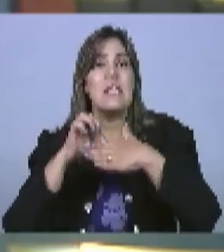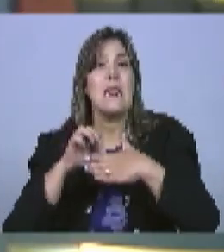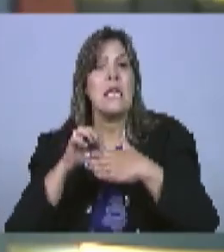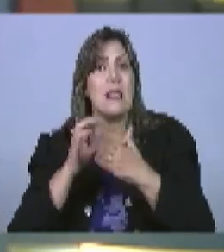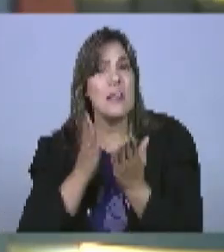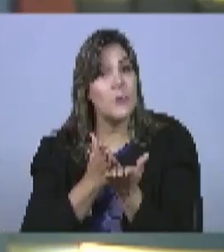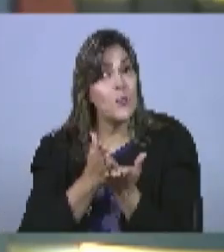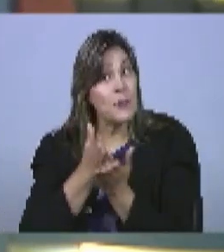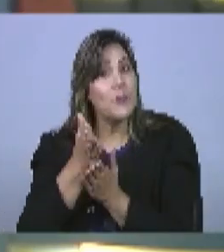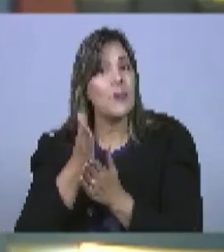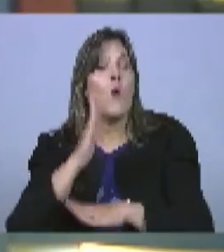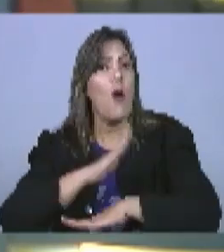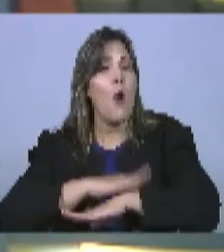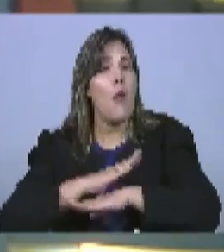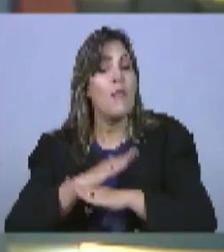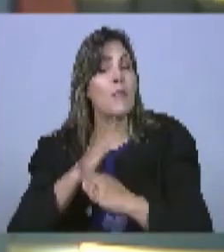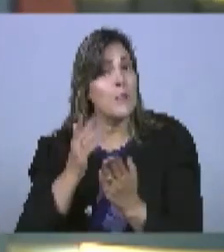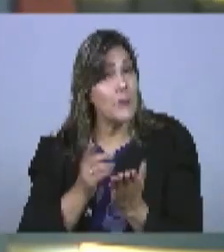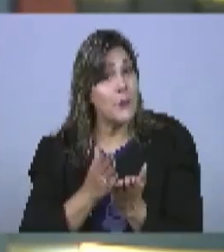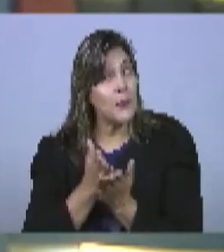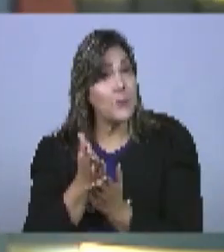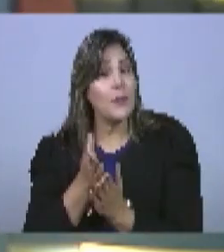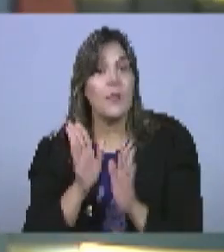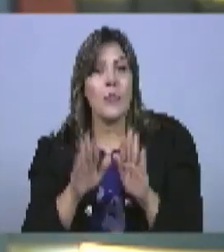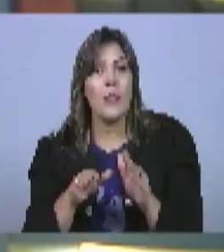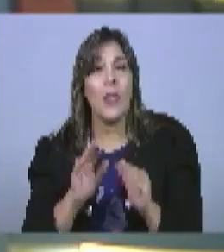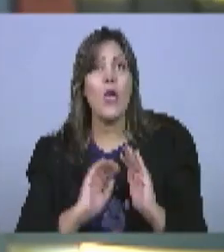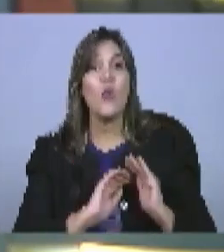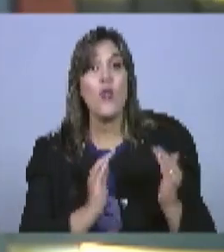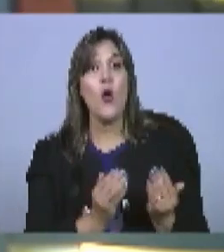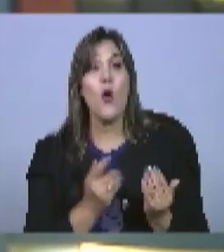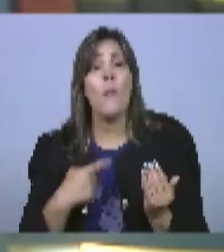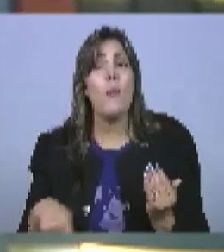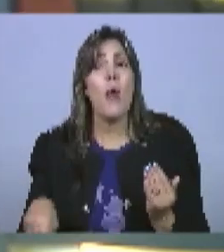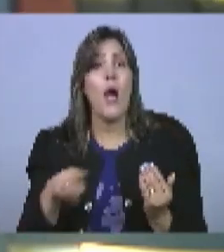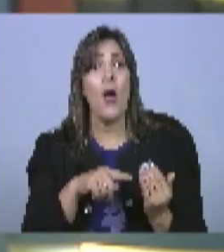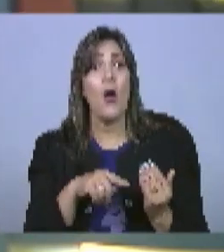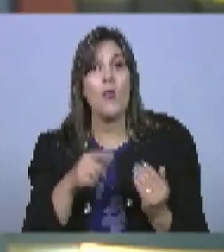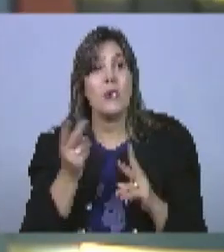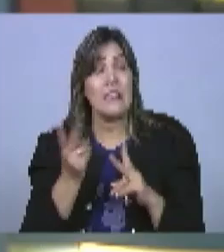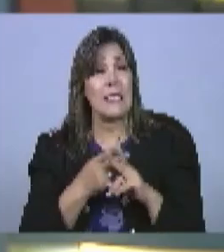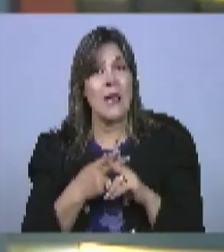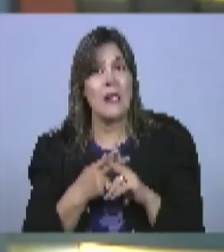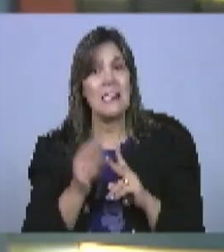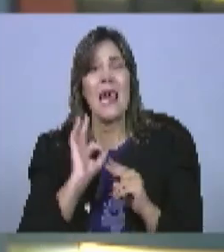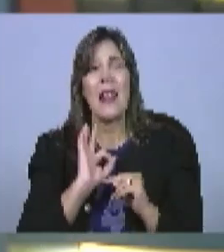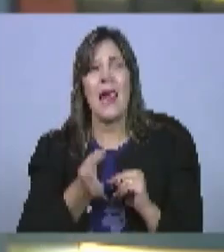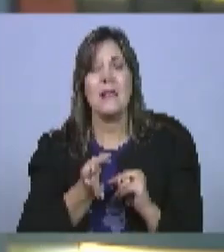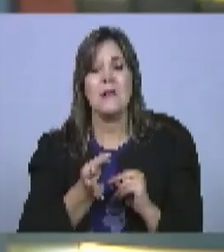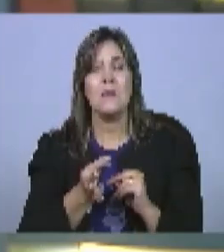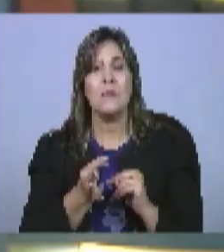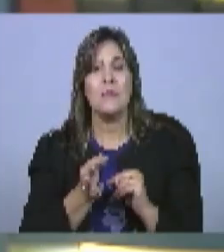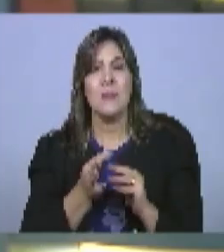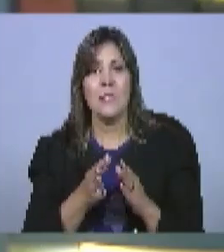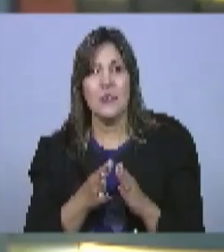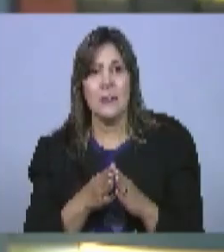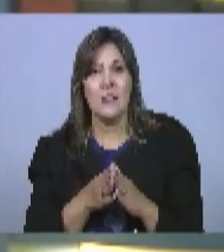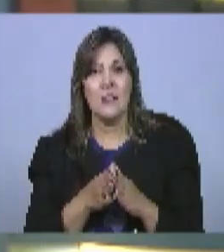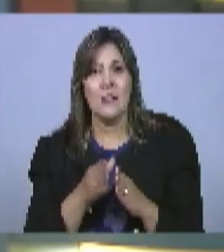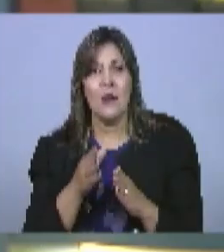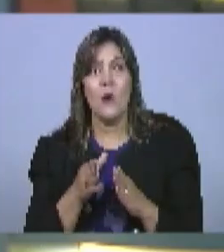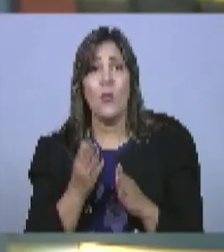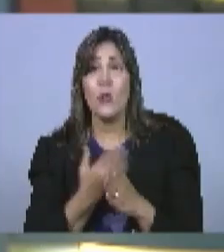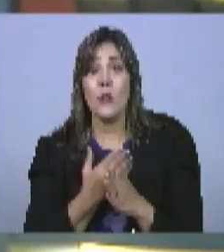والقيم الاخلاقيه عندما يؤمن بها الناس بالتاكيد هيكون ده